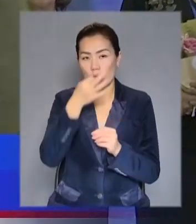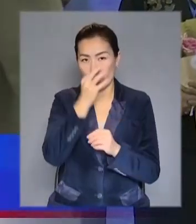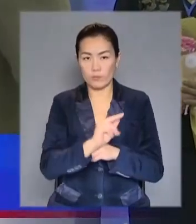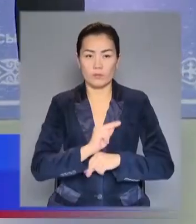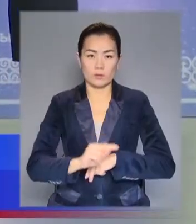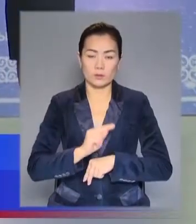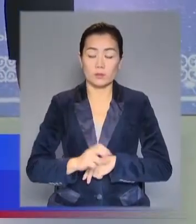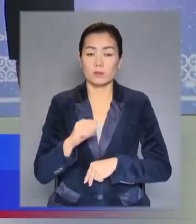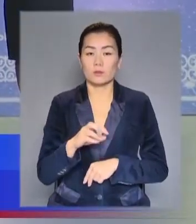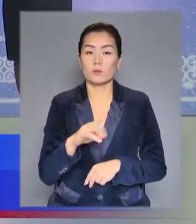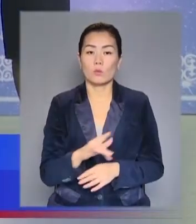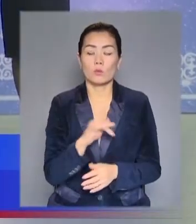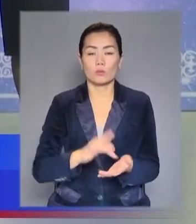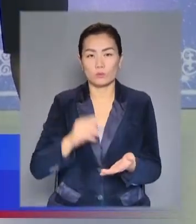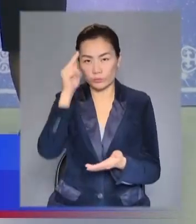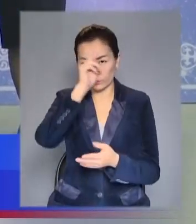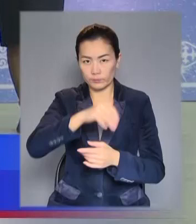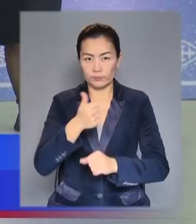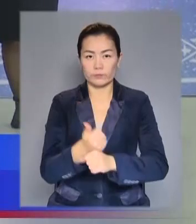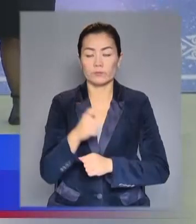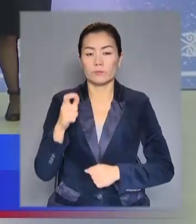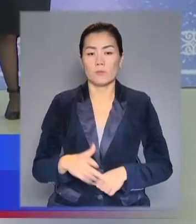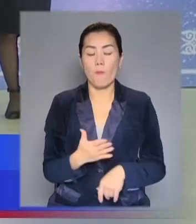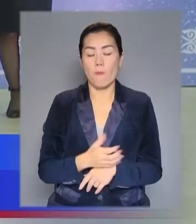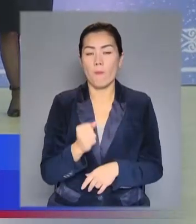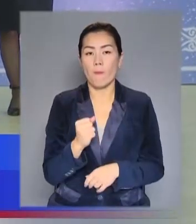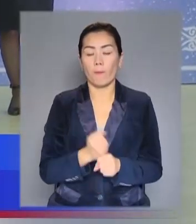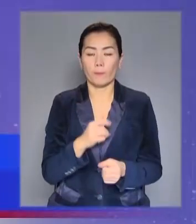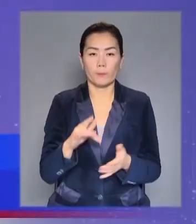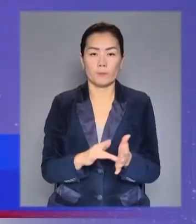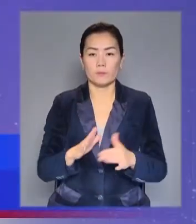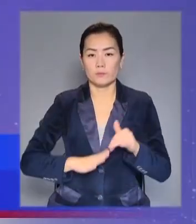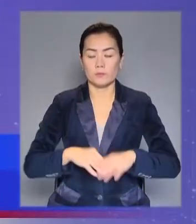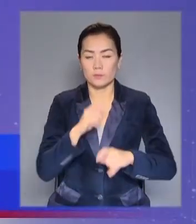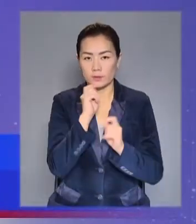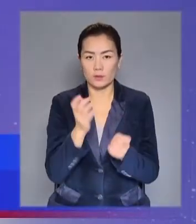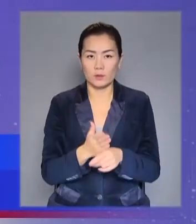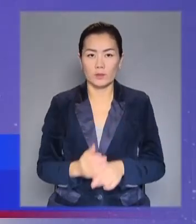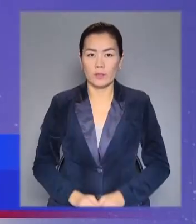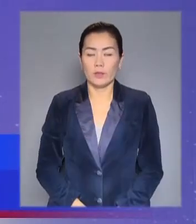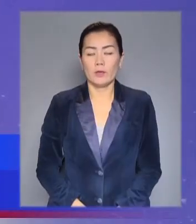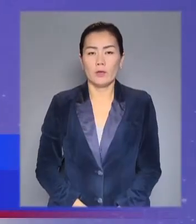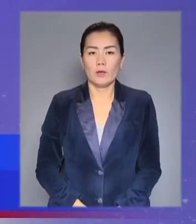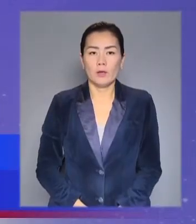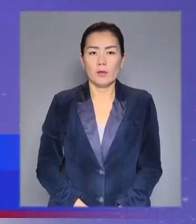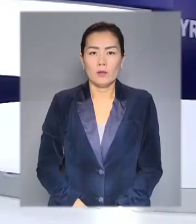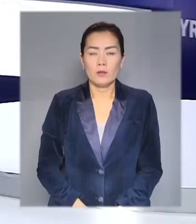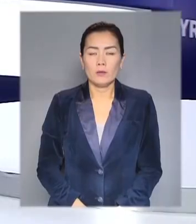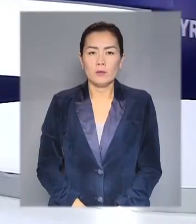тәжірибелі педагогтер Атырау облысы білім беру басқармасы басшысының және әдістемелік орталықтың алғыс хаттарымен марапатталды.